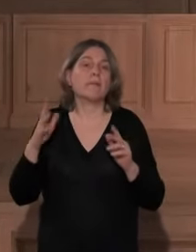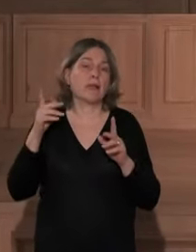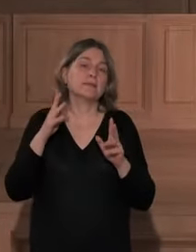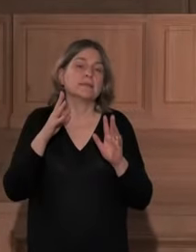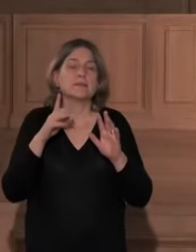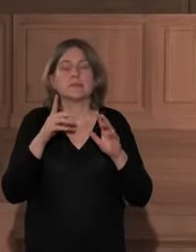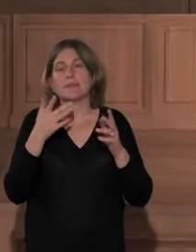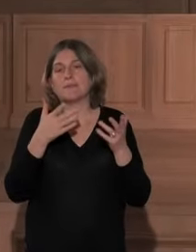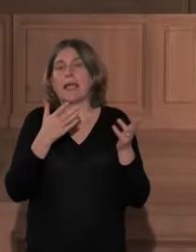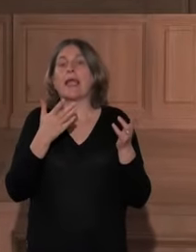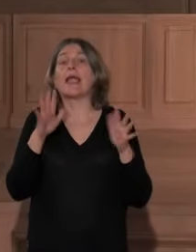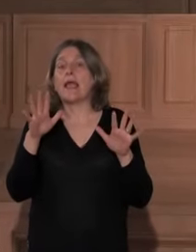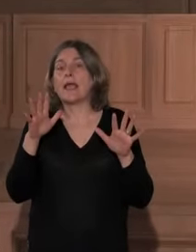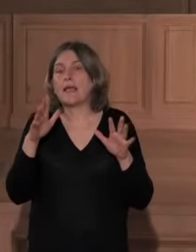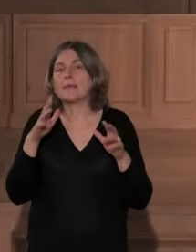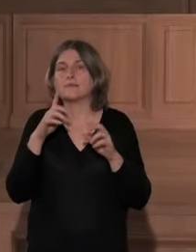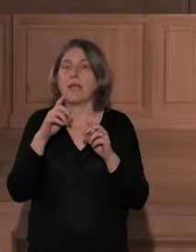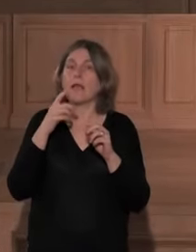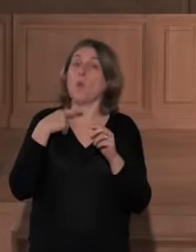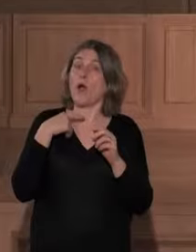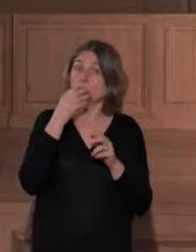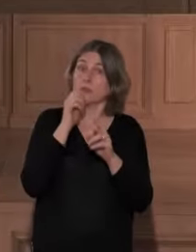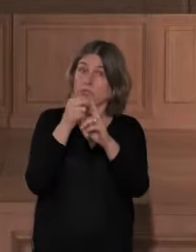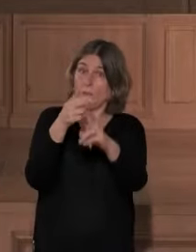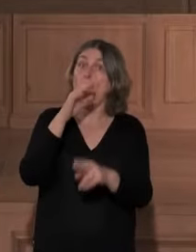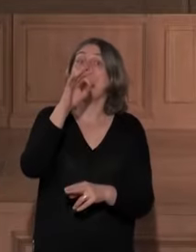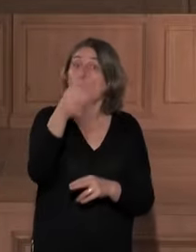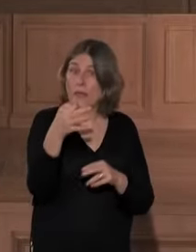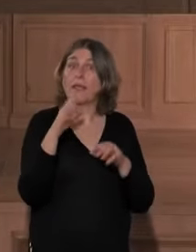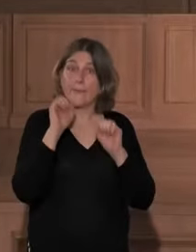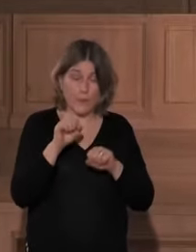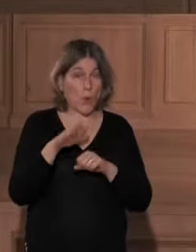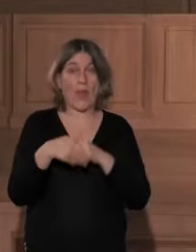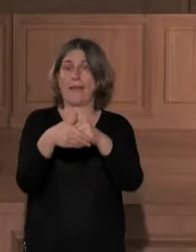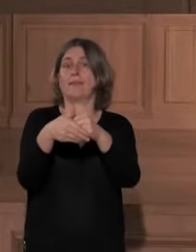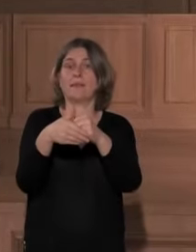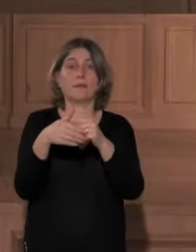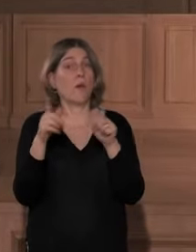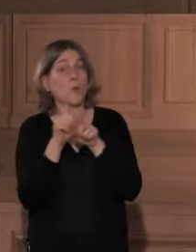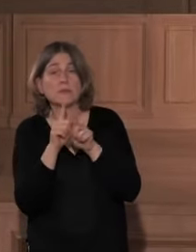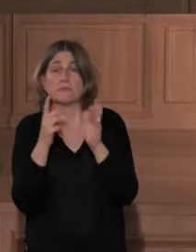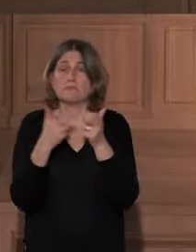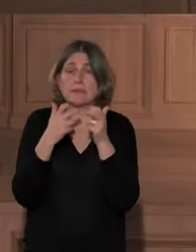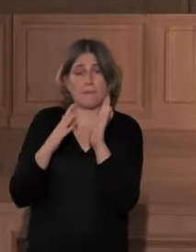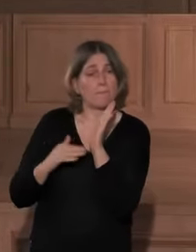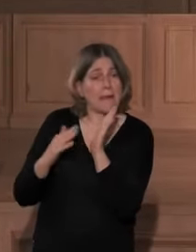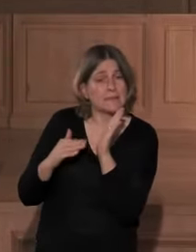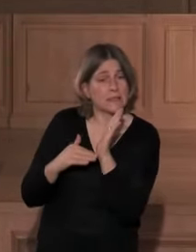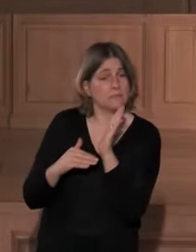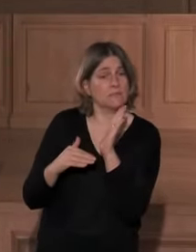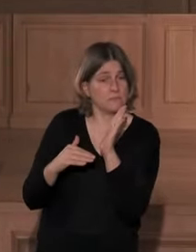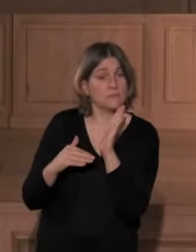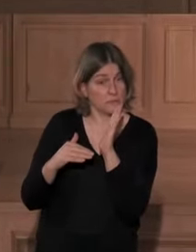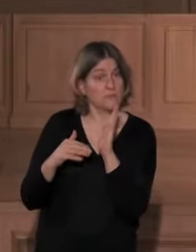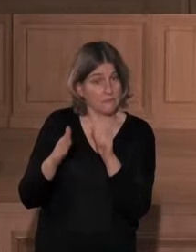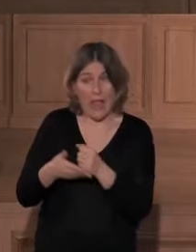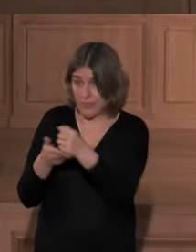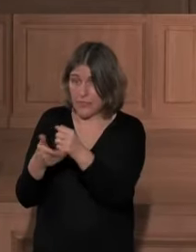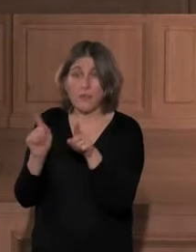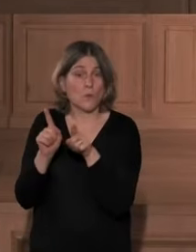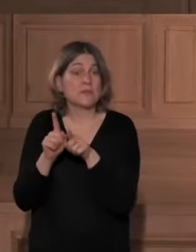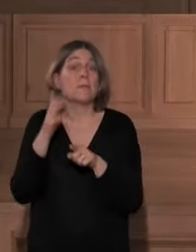à Perpignan. Donc, si oui, je réponds oui à la question. Si on peut aider, on aide à Marseille aussi. Mm-hmm. Donc, si on peut aider des personnes qui